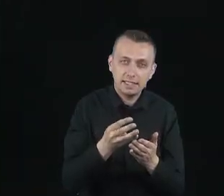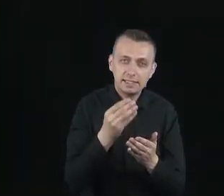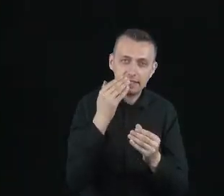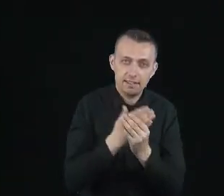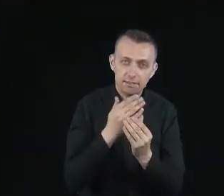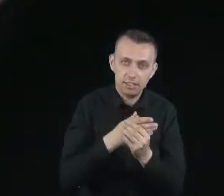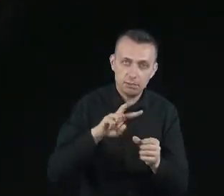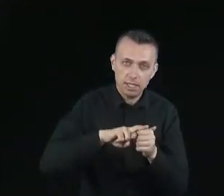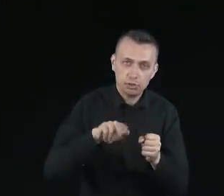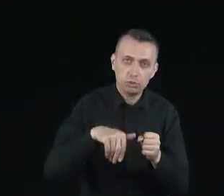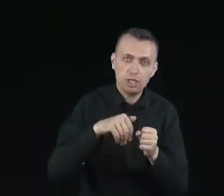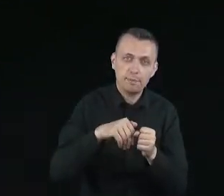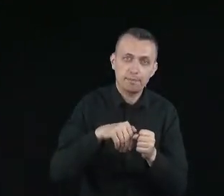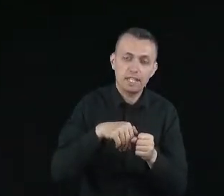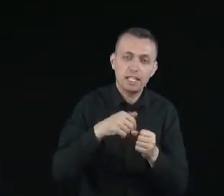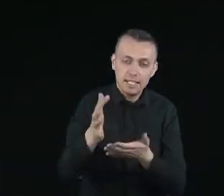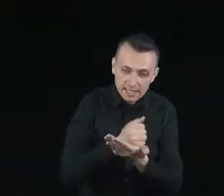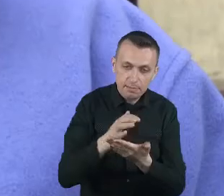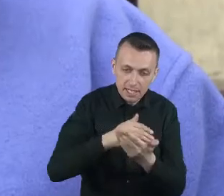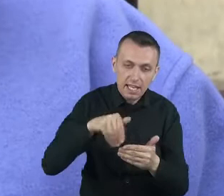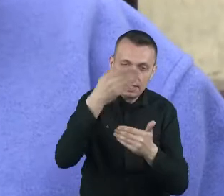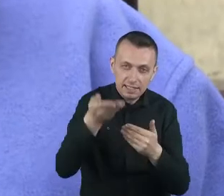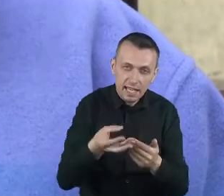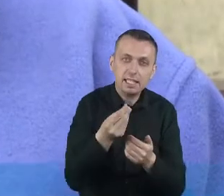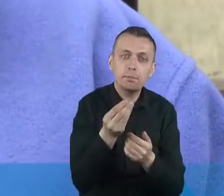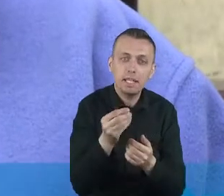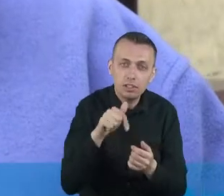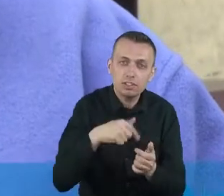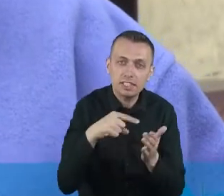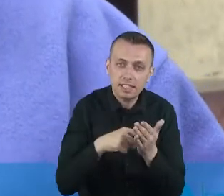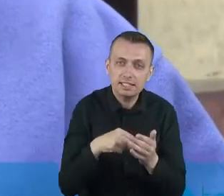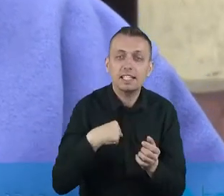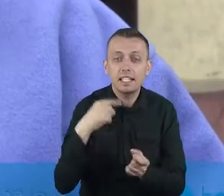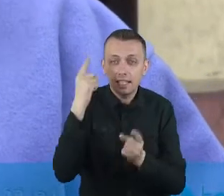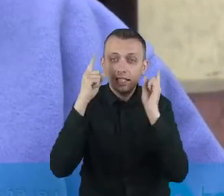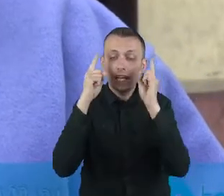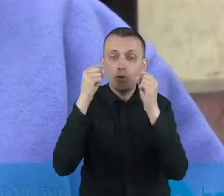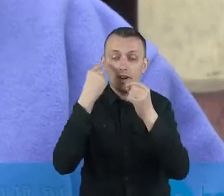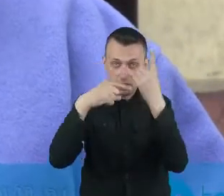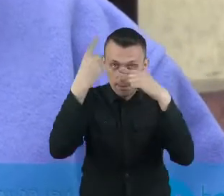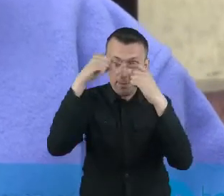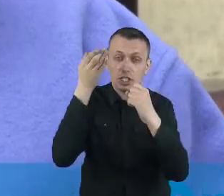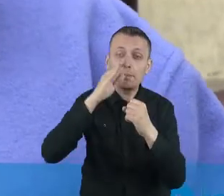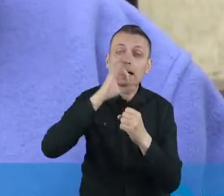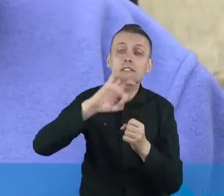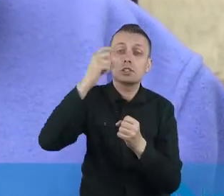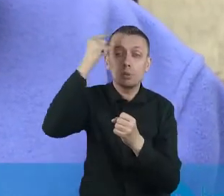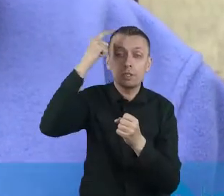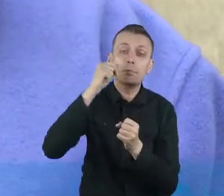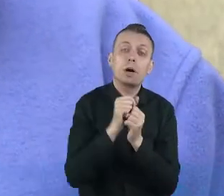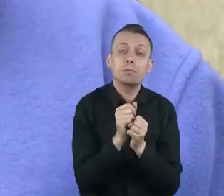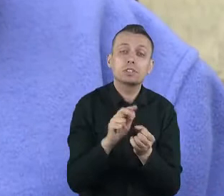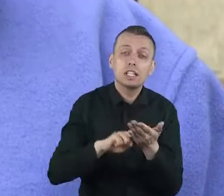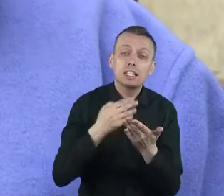trafiło kilka tysięcy sztuk sprzętu rehabilitacyjnego. Uważam, że to jest bardzo dobry pomysł i na pewno przydadzą się te